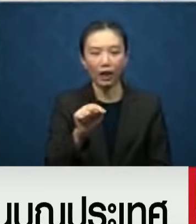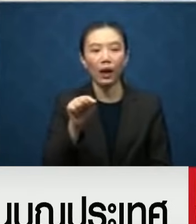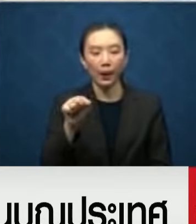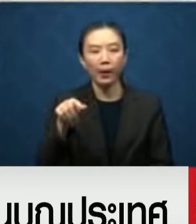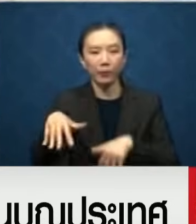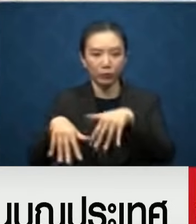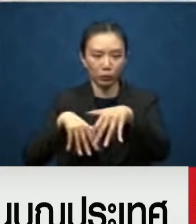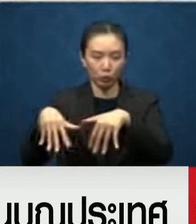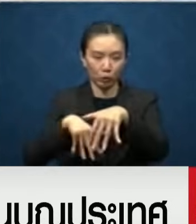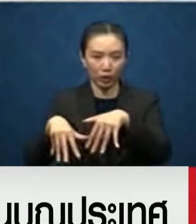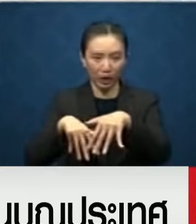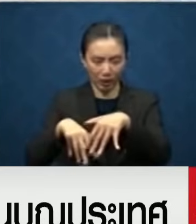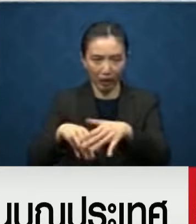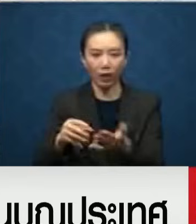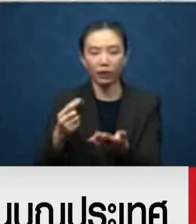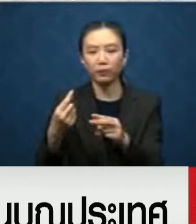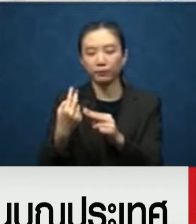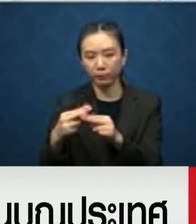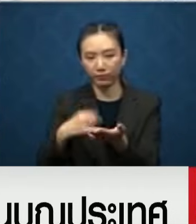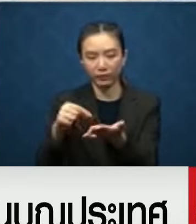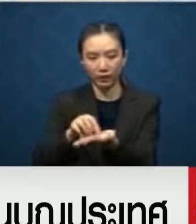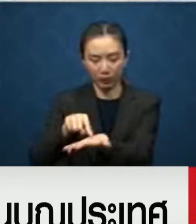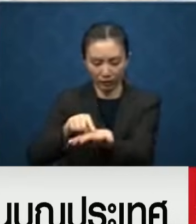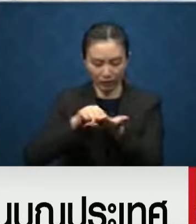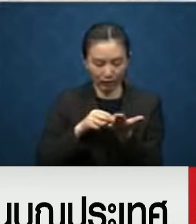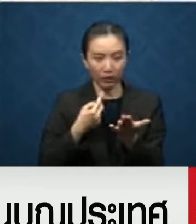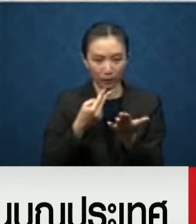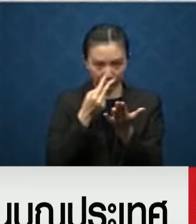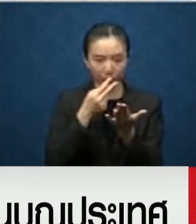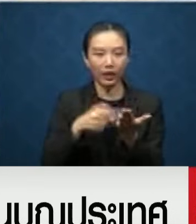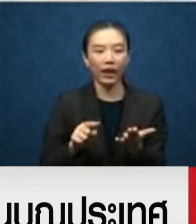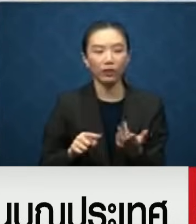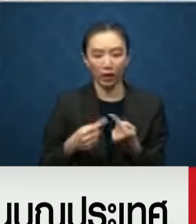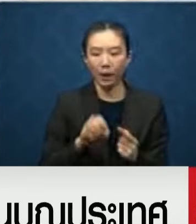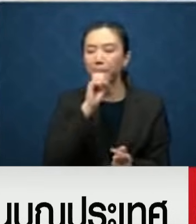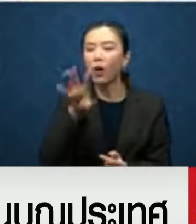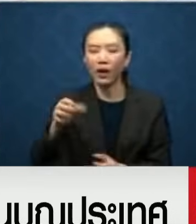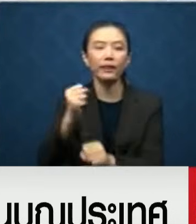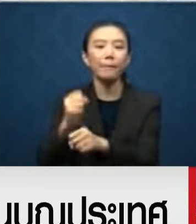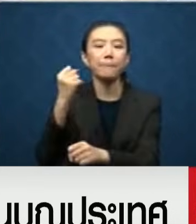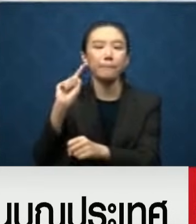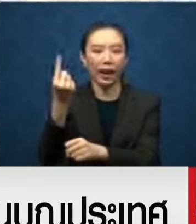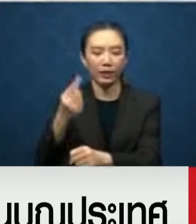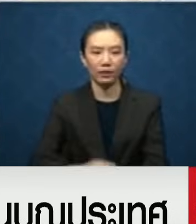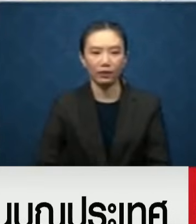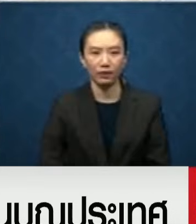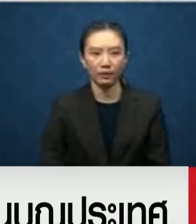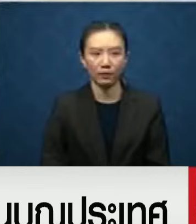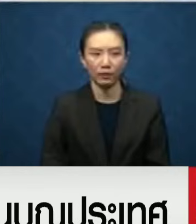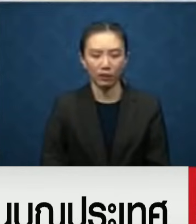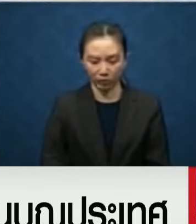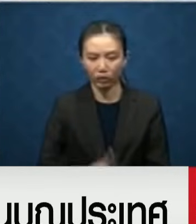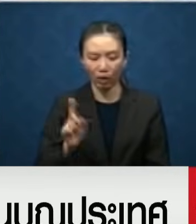ไม่มีประโยชน์สิ่งที่ผมทำคือผมให้จังหวัดโดยกรมการปกครองขึ้นบัญชีไปเลยว่าแต่ละจังหวัดมีใครบ้างที่เป็นผู้มี